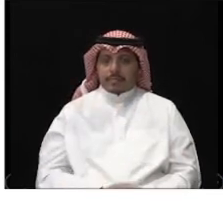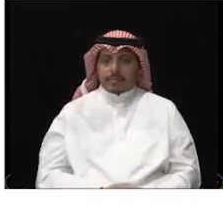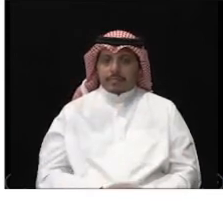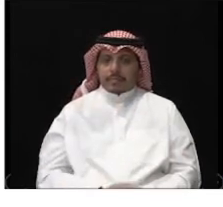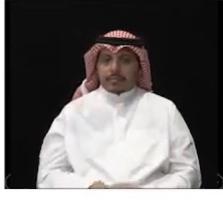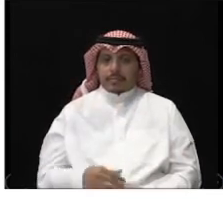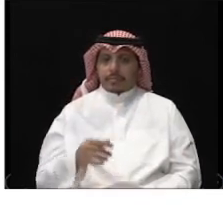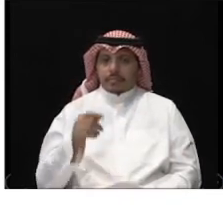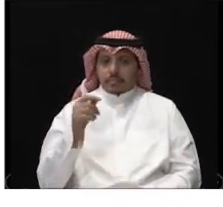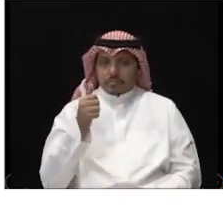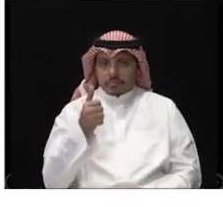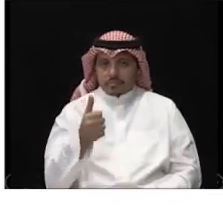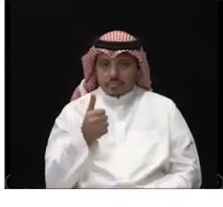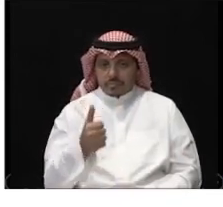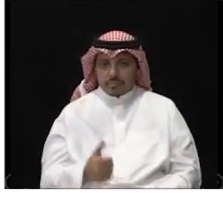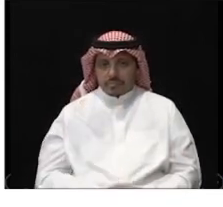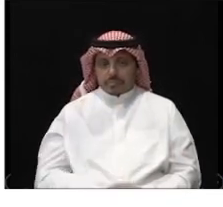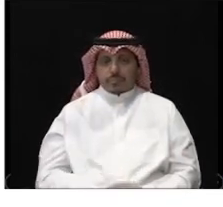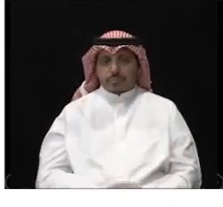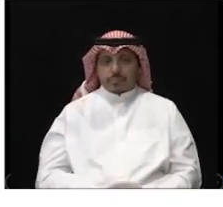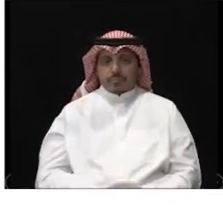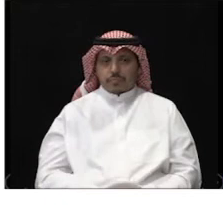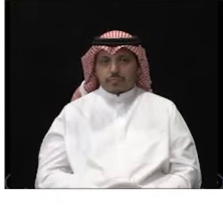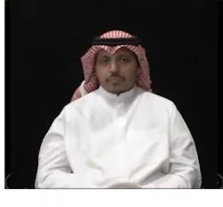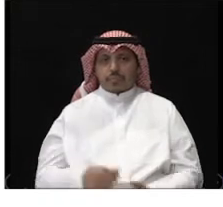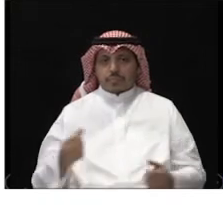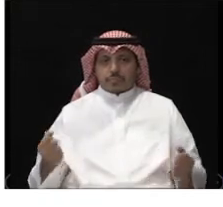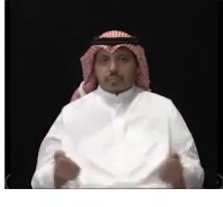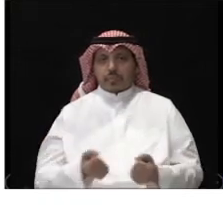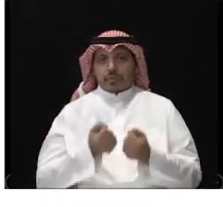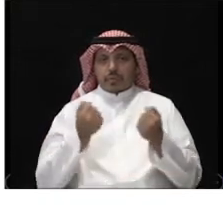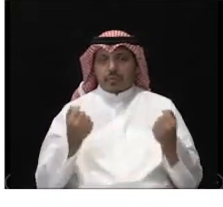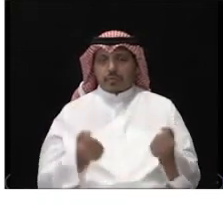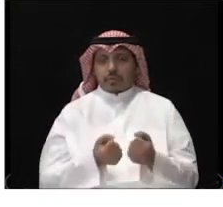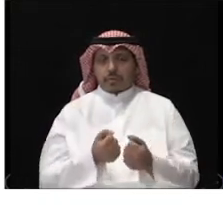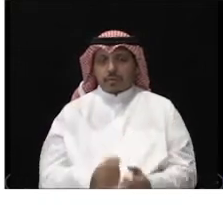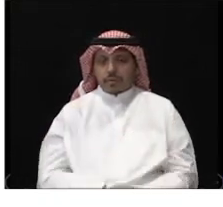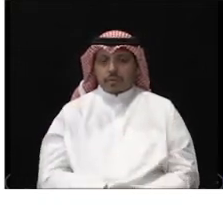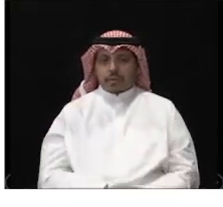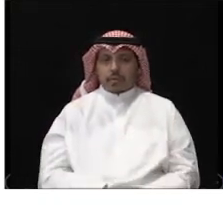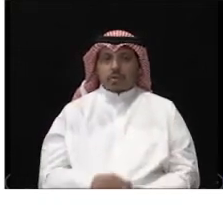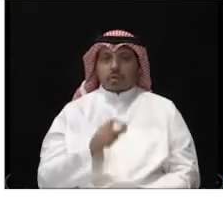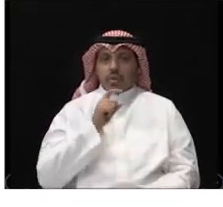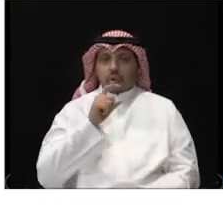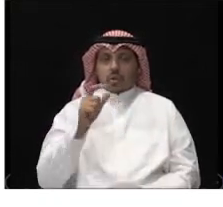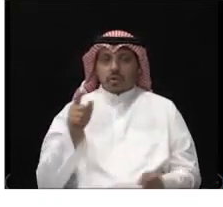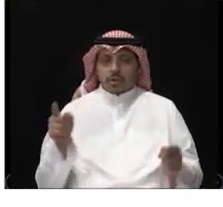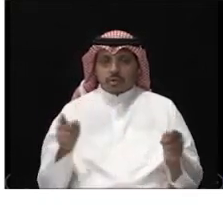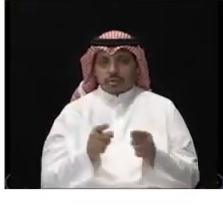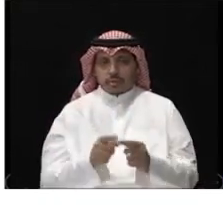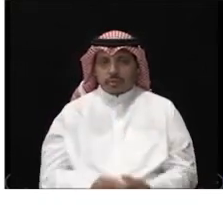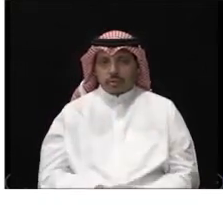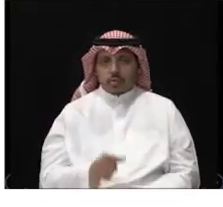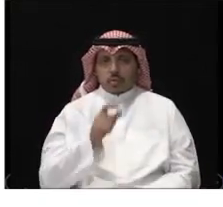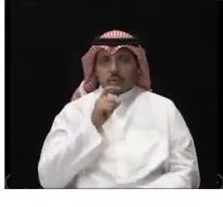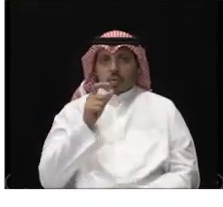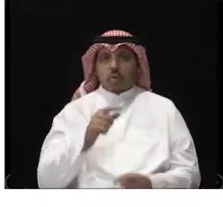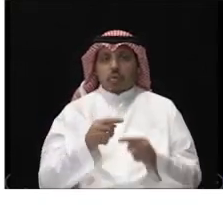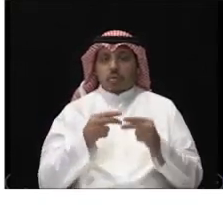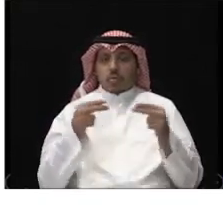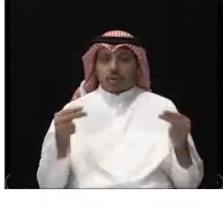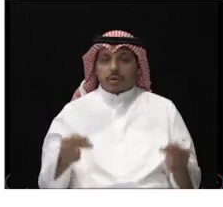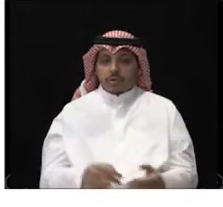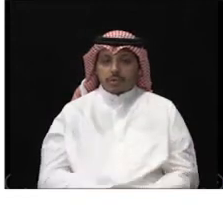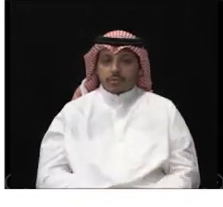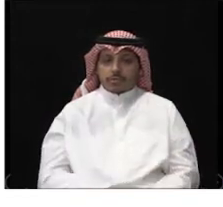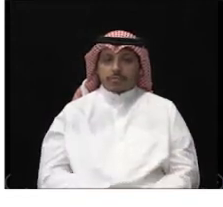إذن هنا في هذه التدريبات نراجع الآن الصوت القصير والصوت الطويل.